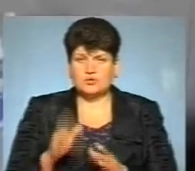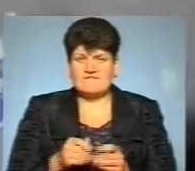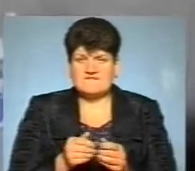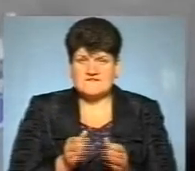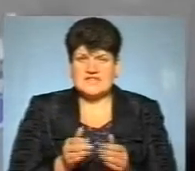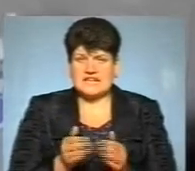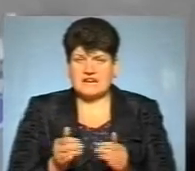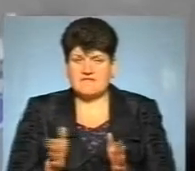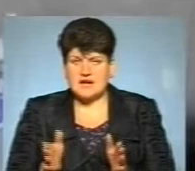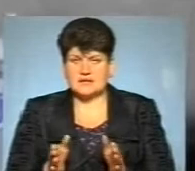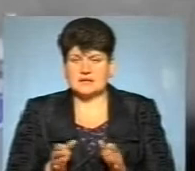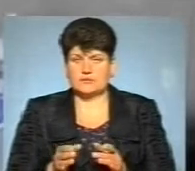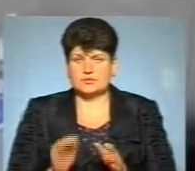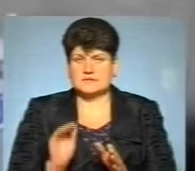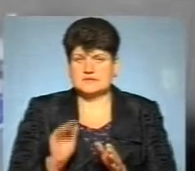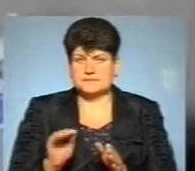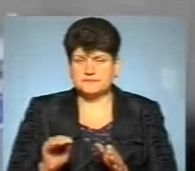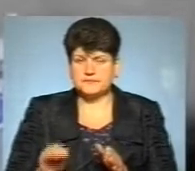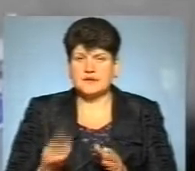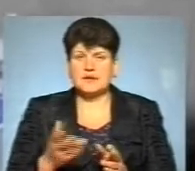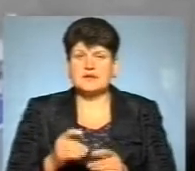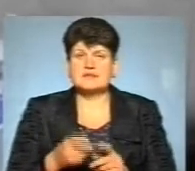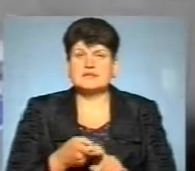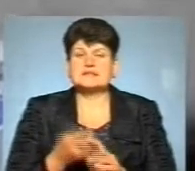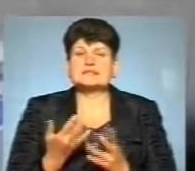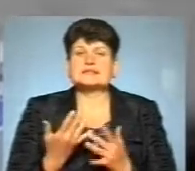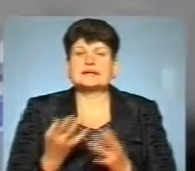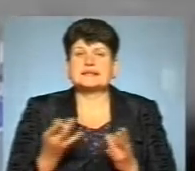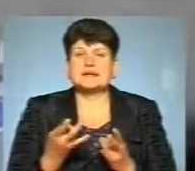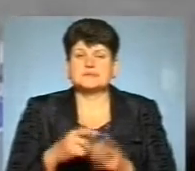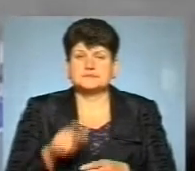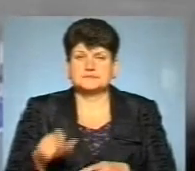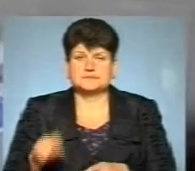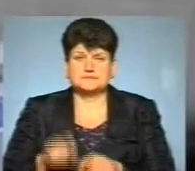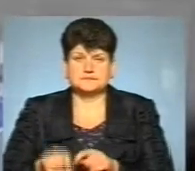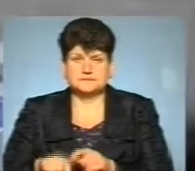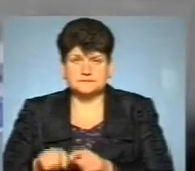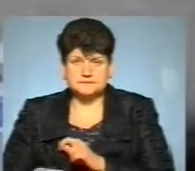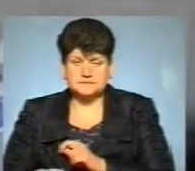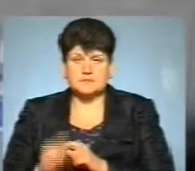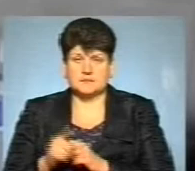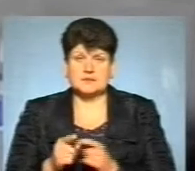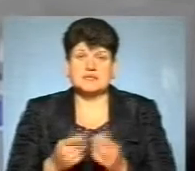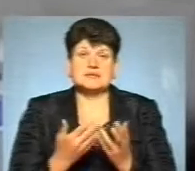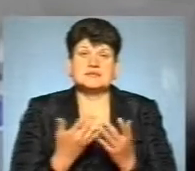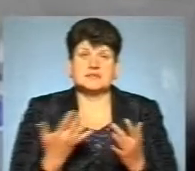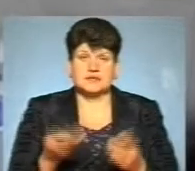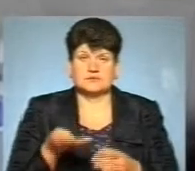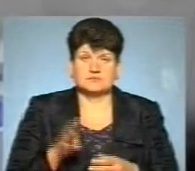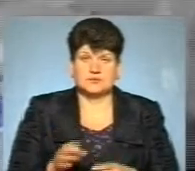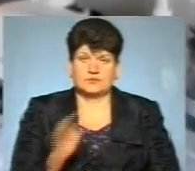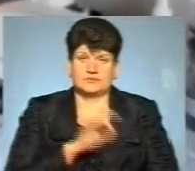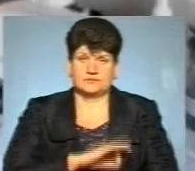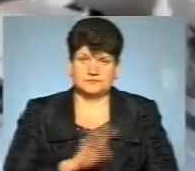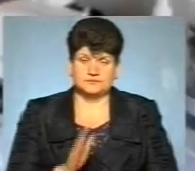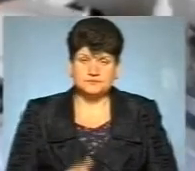відкривати, будемо ставити. І в залежності від того, яку кількість нам сироваток треба дослідити, ми таку кількість стрипів будемо